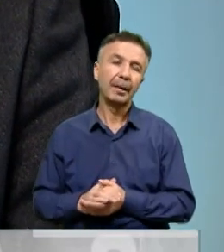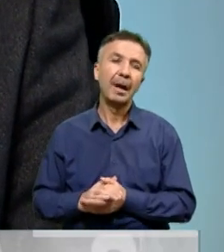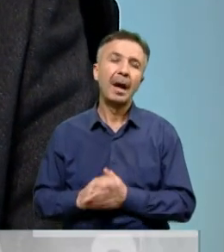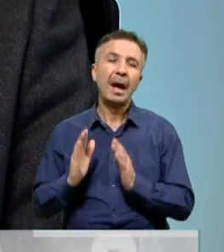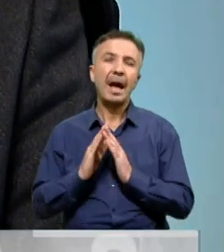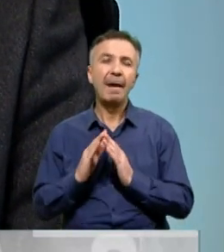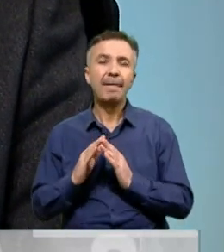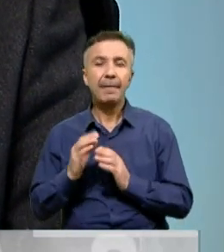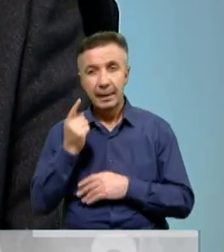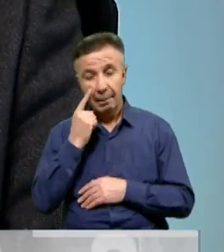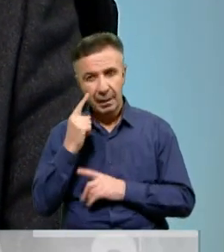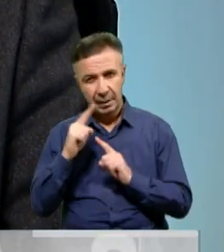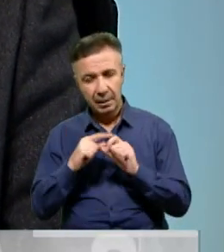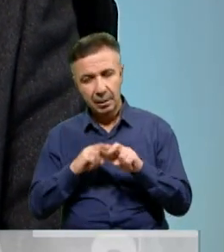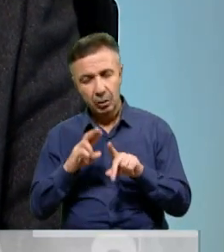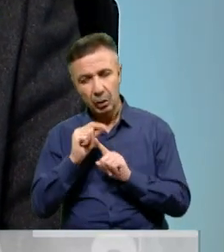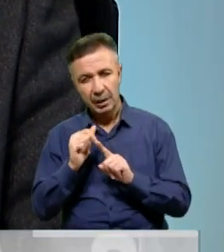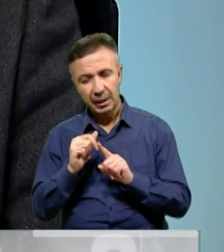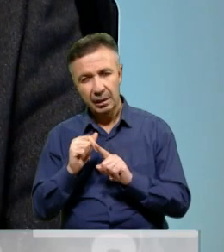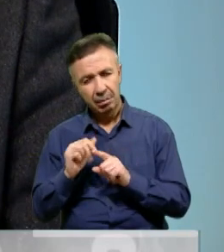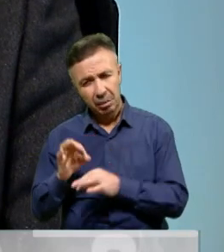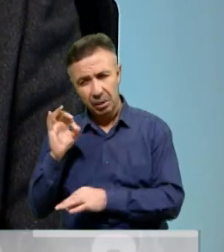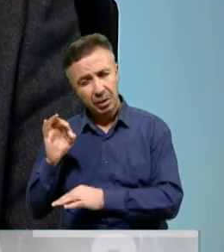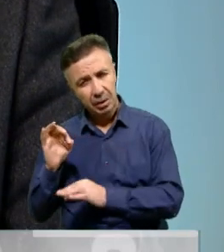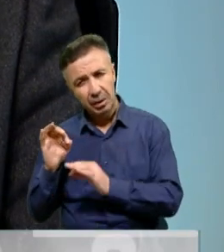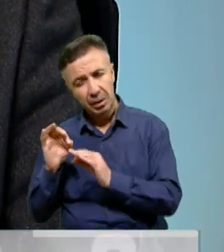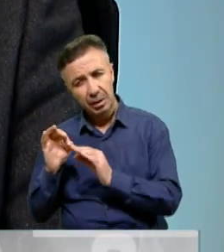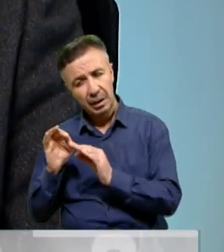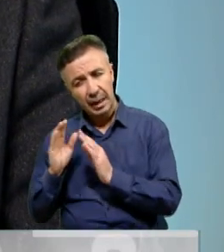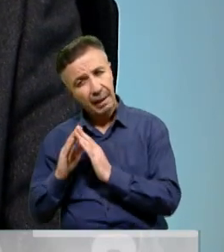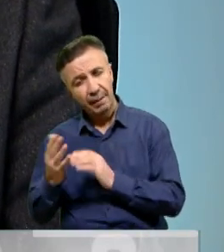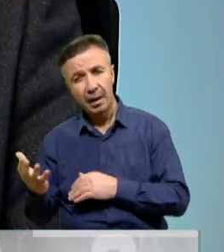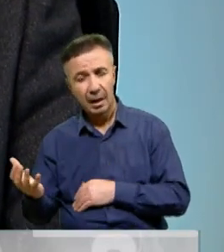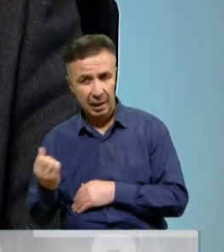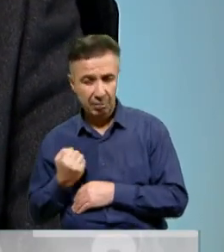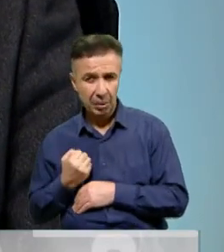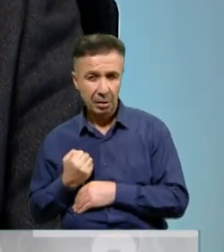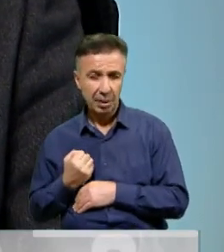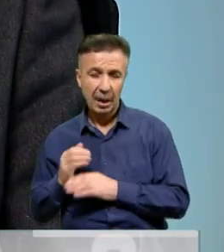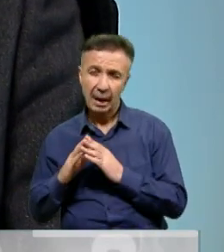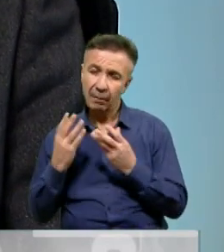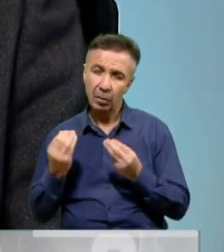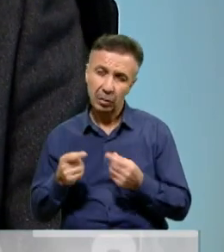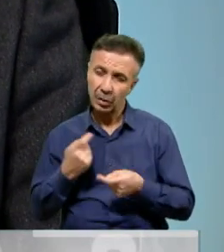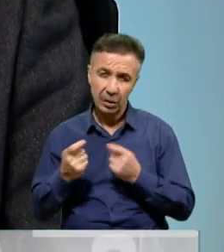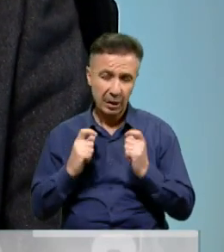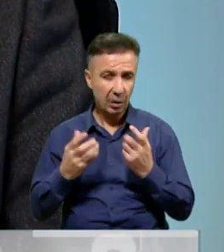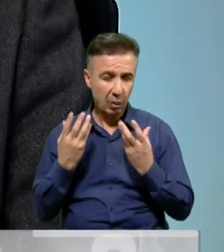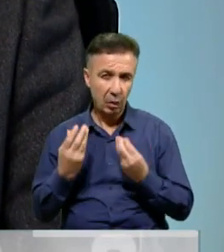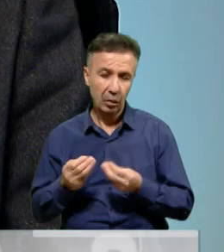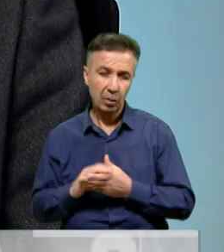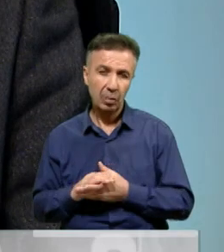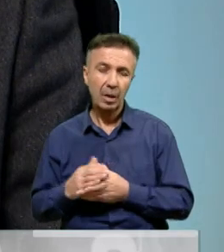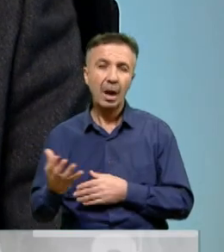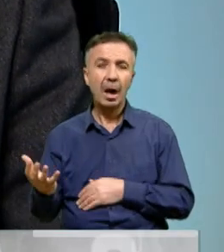TOKİ'nindir yani devletindir. Satın alan vatandaştır. Bu ev olabilir, iş yeri olabilir. Burada alım-satım